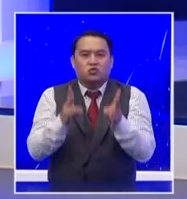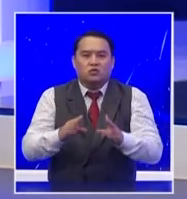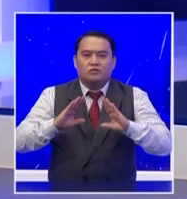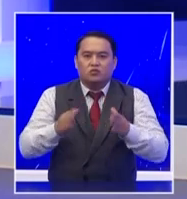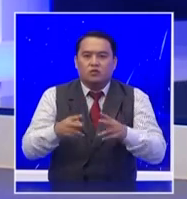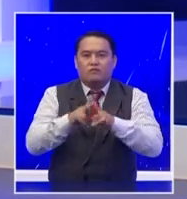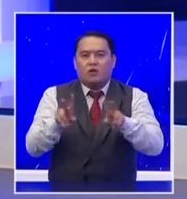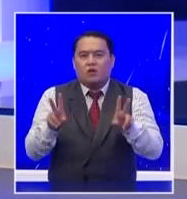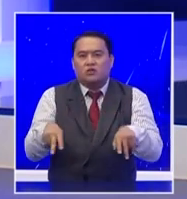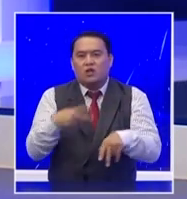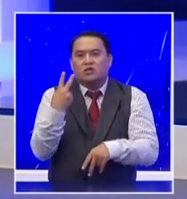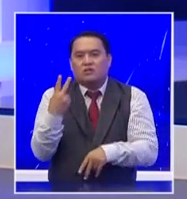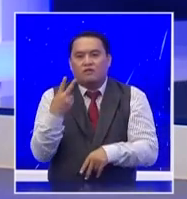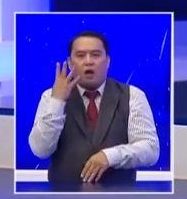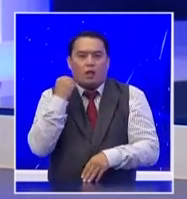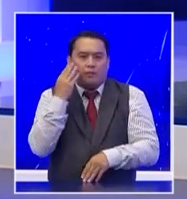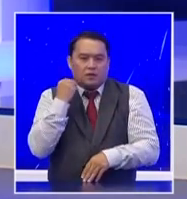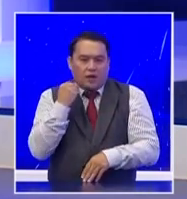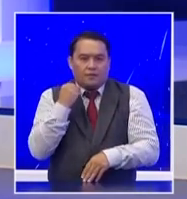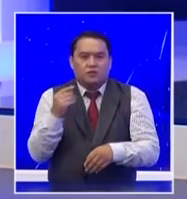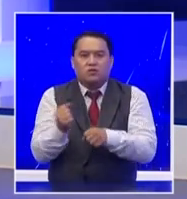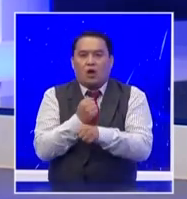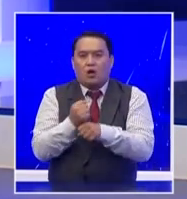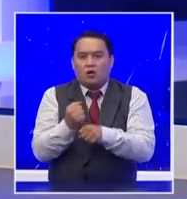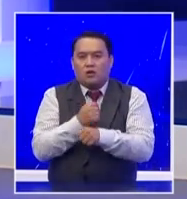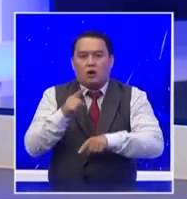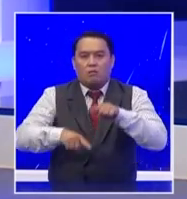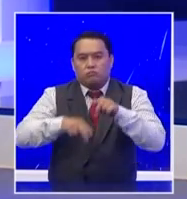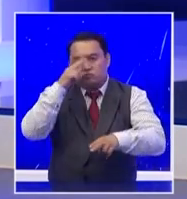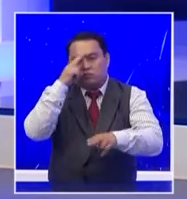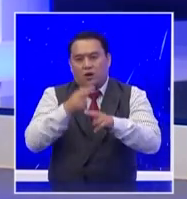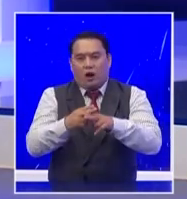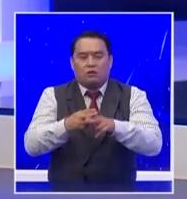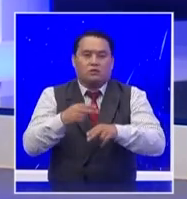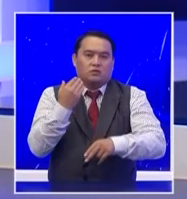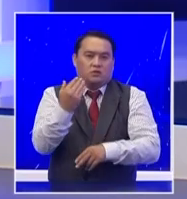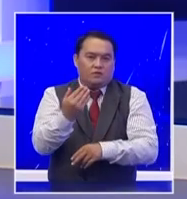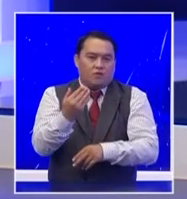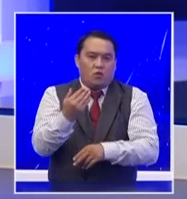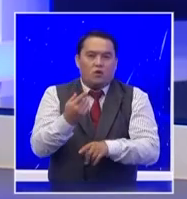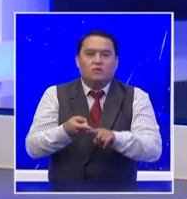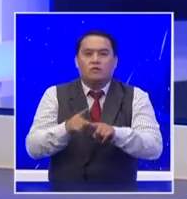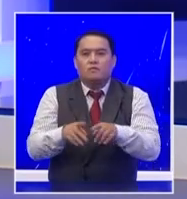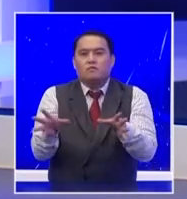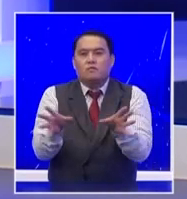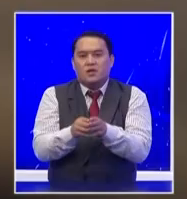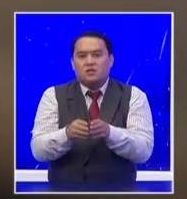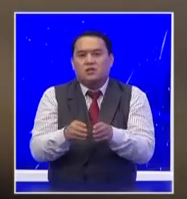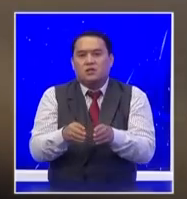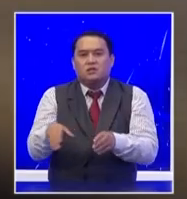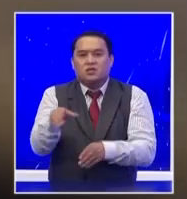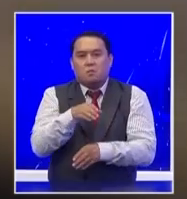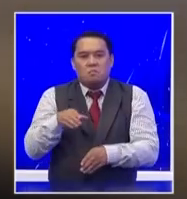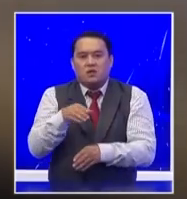произошел возле вокзала Алматы-2. Зачинщиками драки оказались родные братья, передает корреспондент Ingrenews KZ. Они вместе